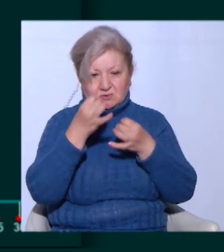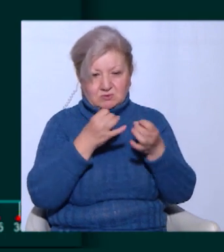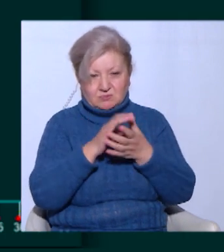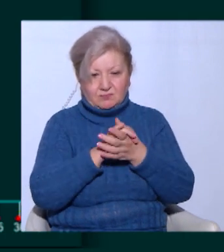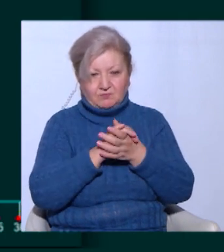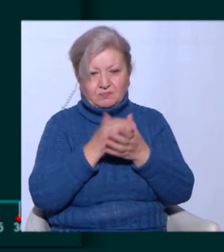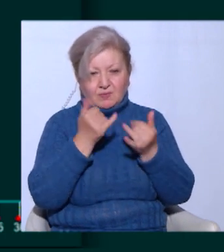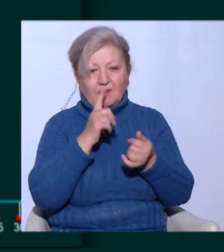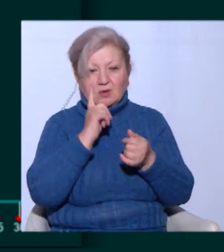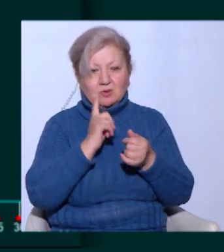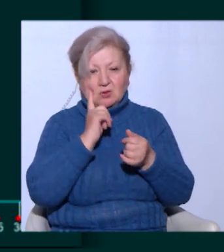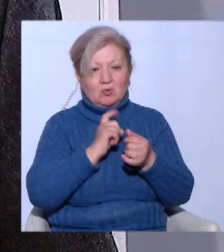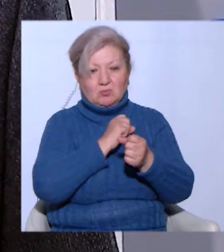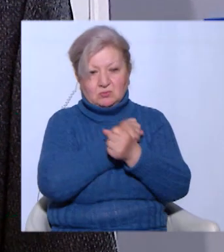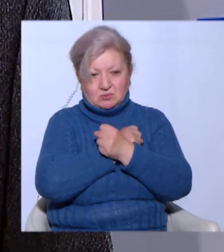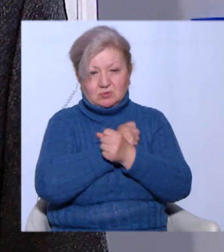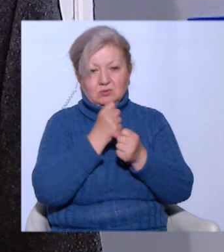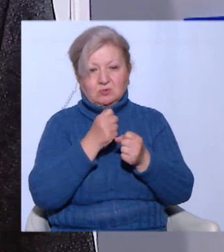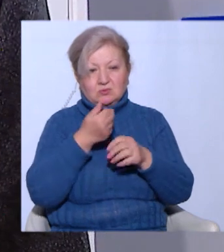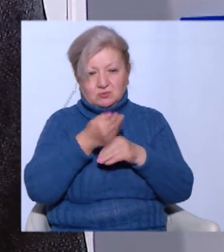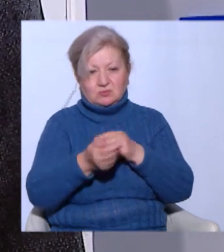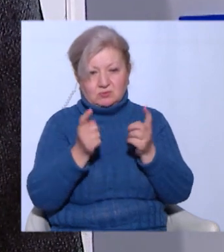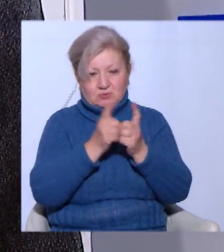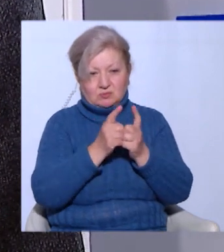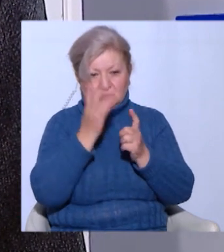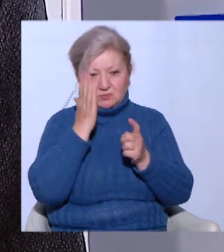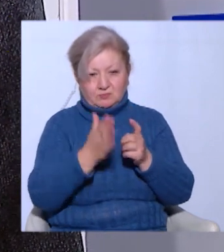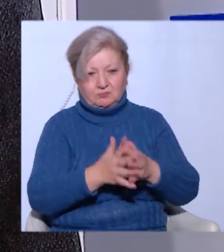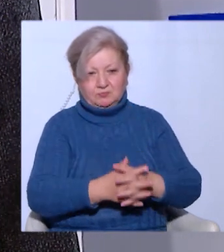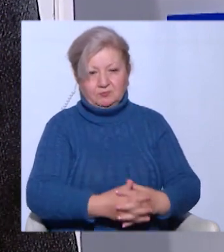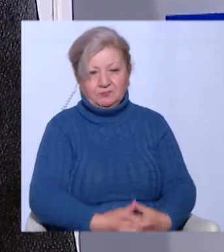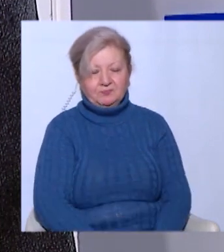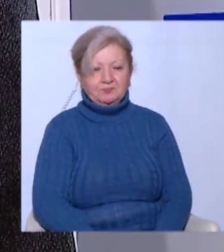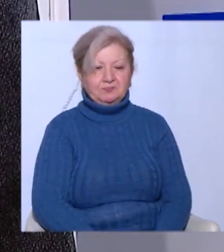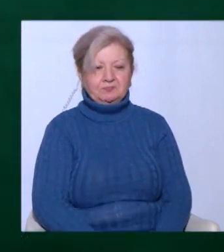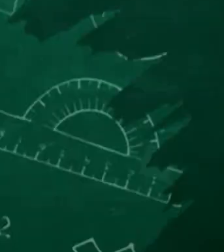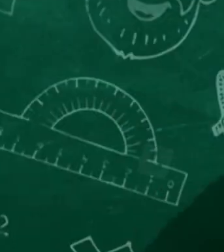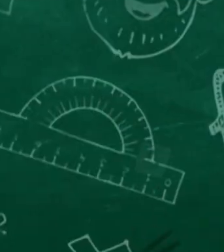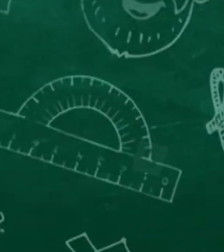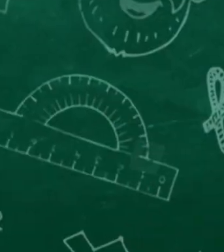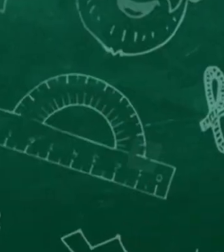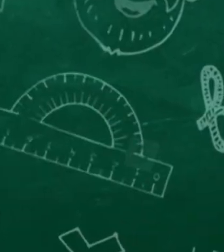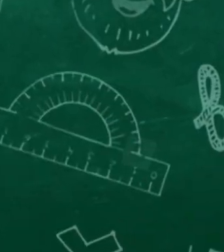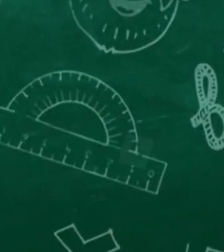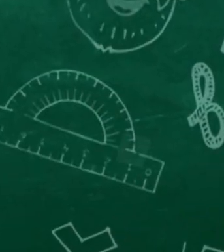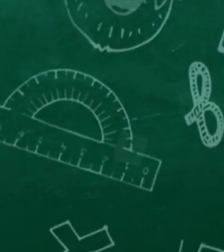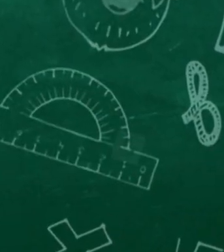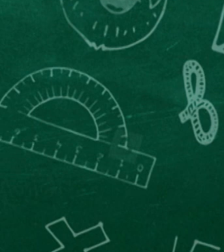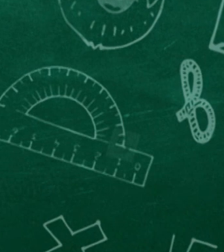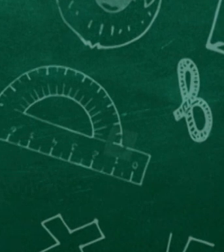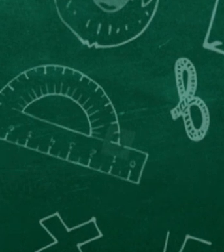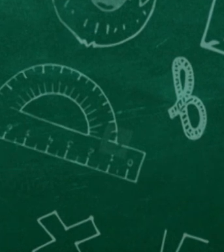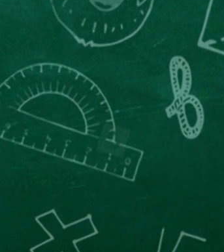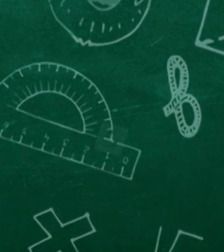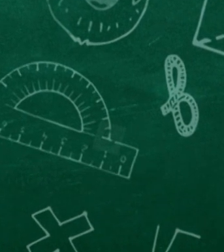რამეზე უნდა ვისაუბროთ. ახლა დროებით შევისვენოთ და ცოტა ხანში კვლავ დაბრუნდეთ ეთერში.